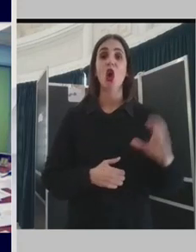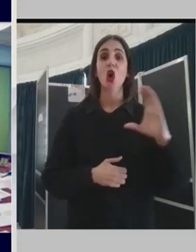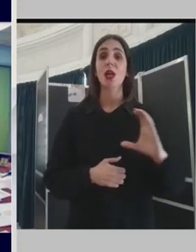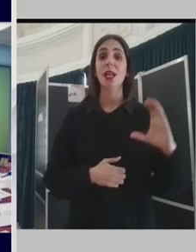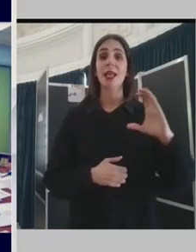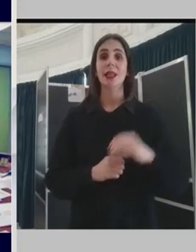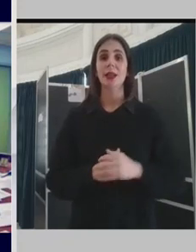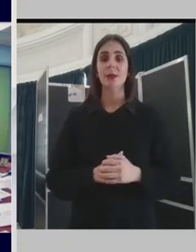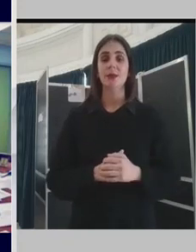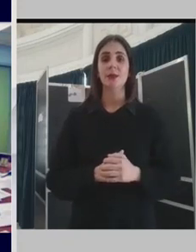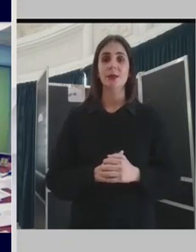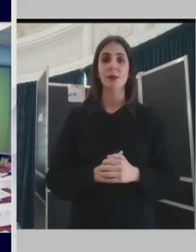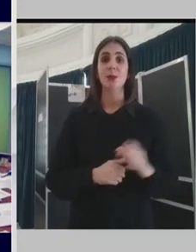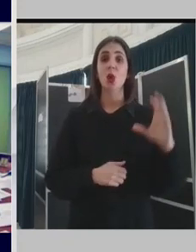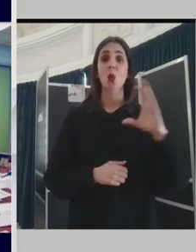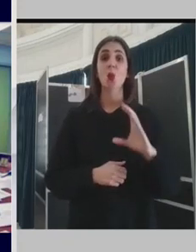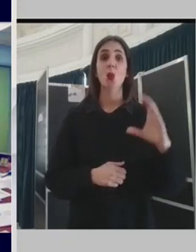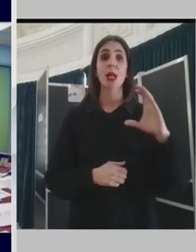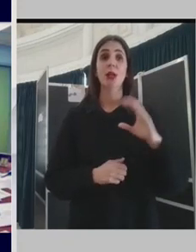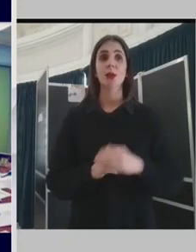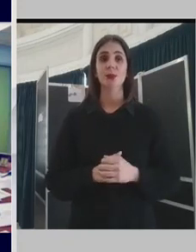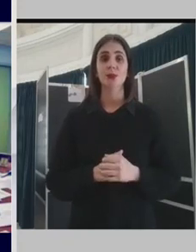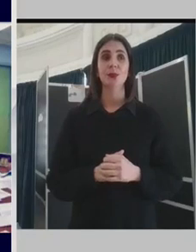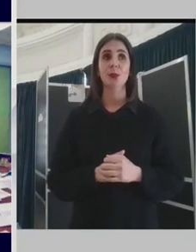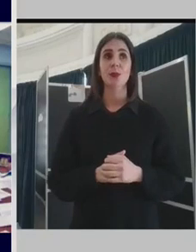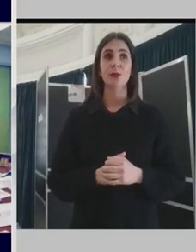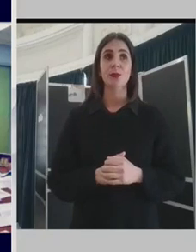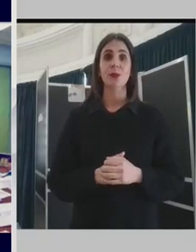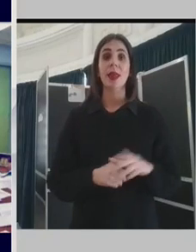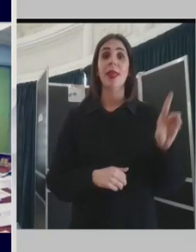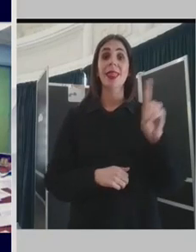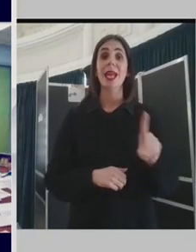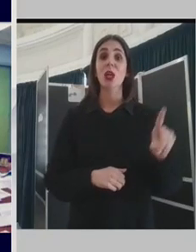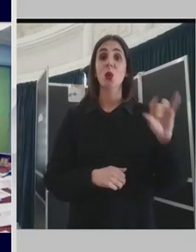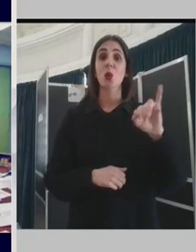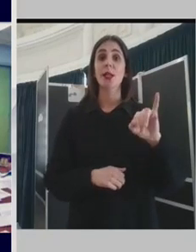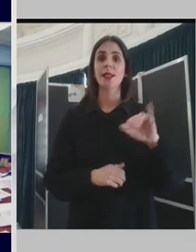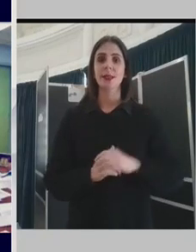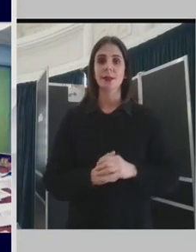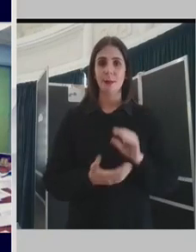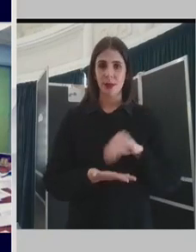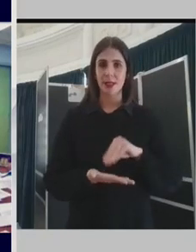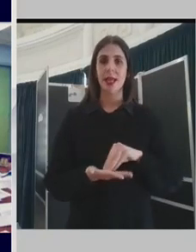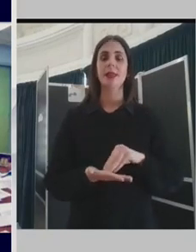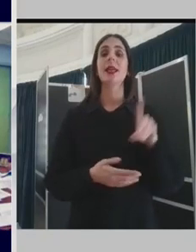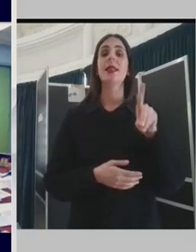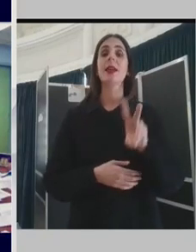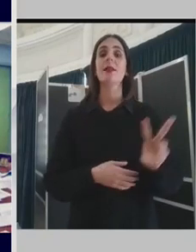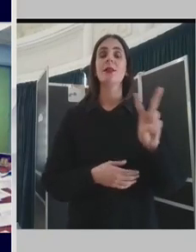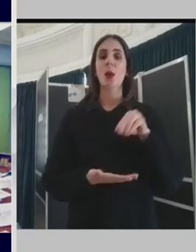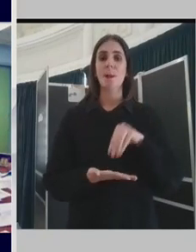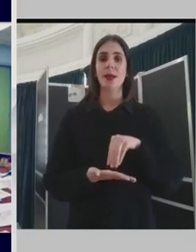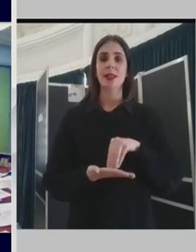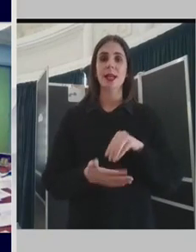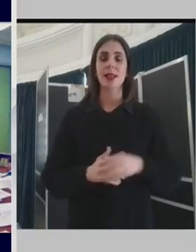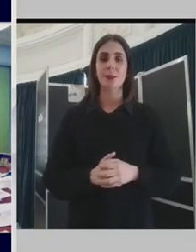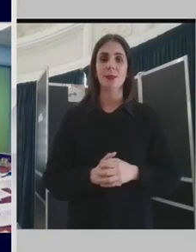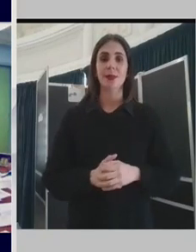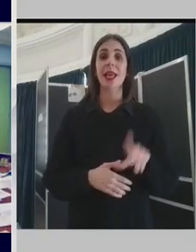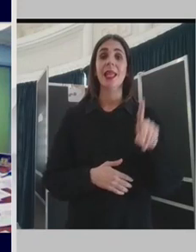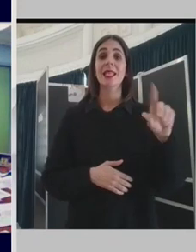Corrente? Cucunato? De Iulis? De Vivo?